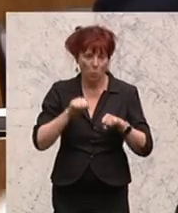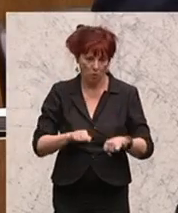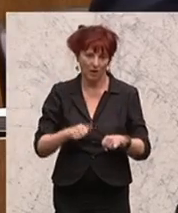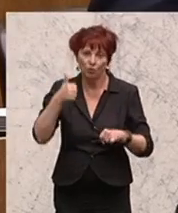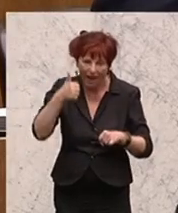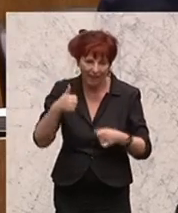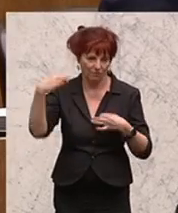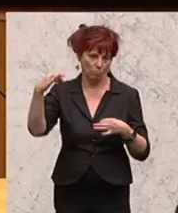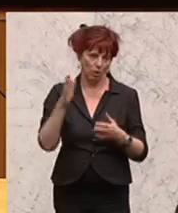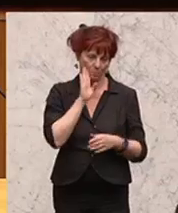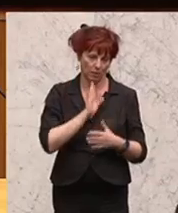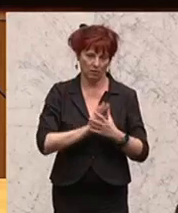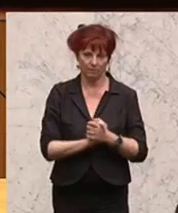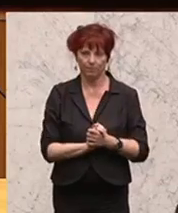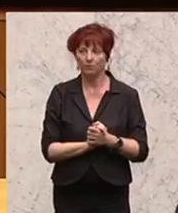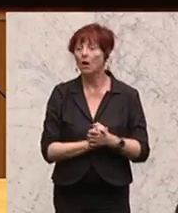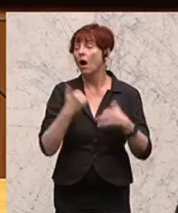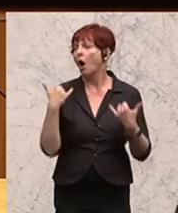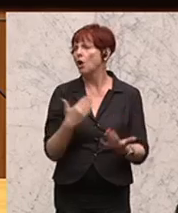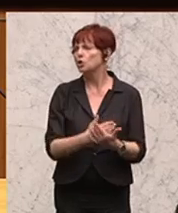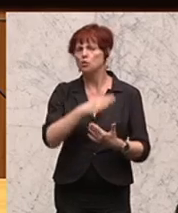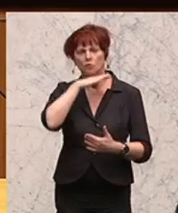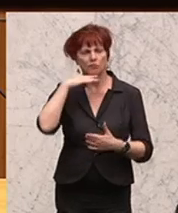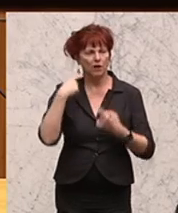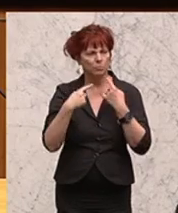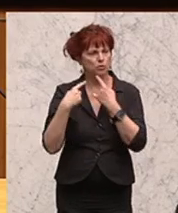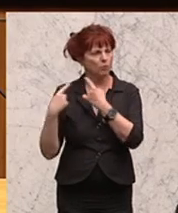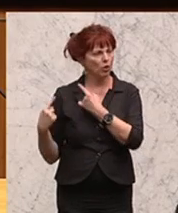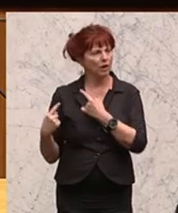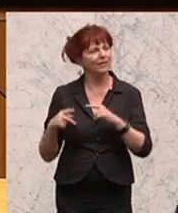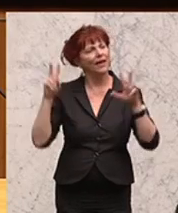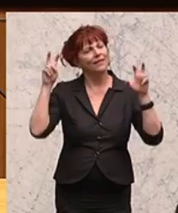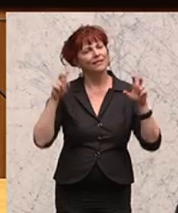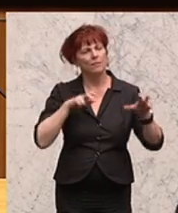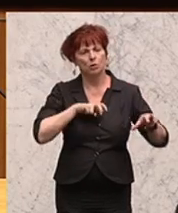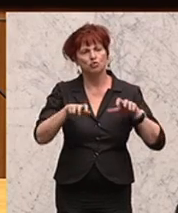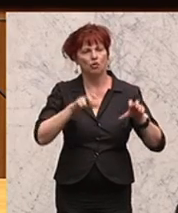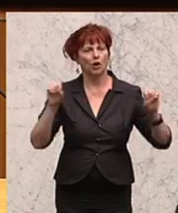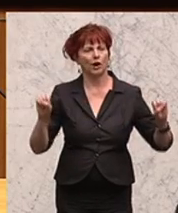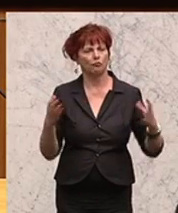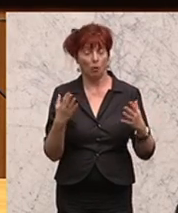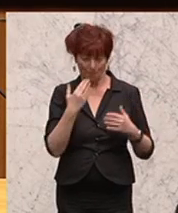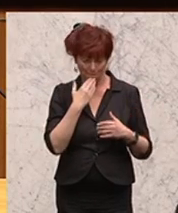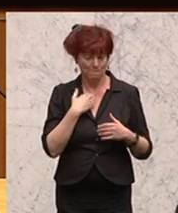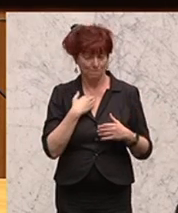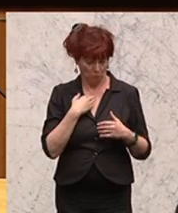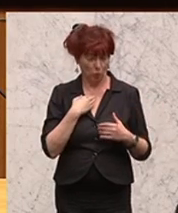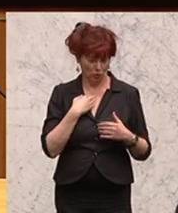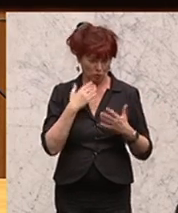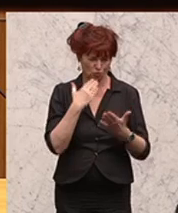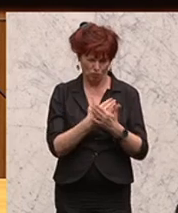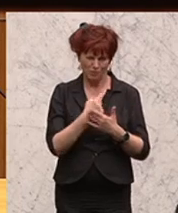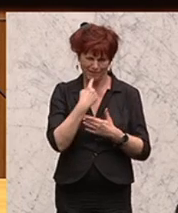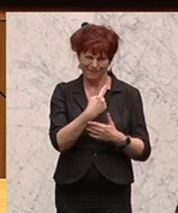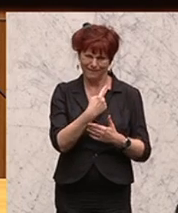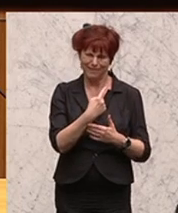Meine Damen und Herren, heute viel bereits gesprochen über das Thema Steuerreform und ich möchte betonen, Sie können das nachlesen, ich habe bereits vor rund einem